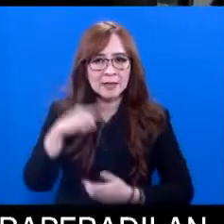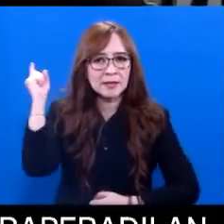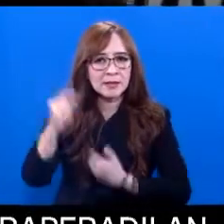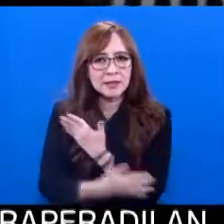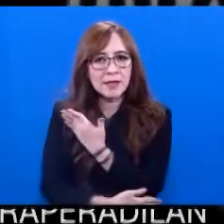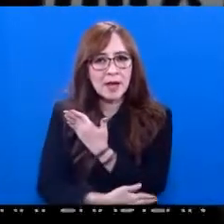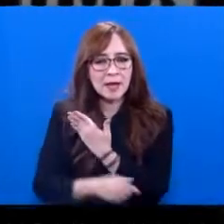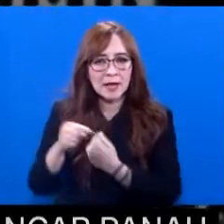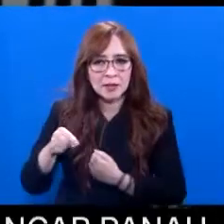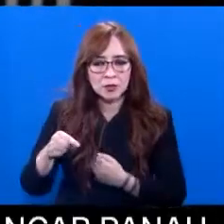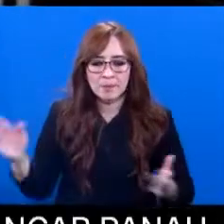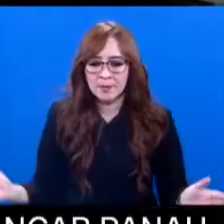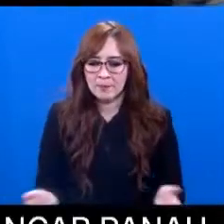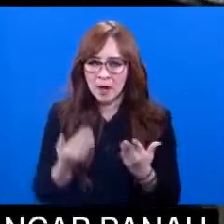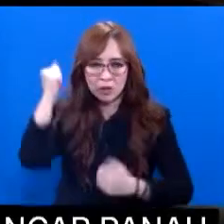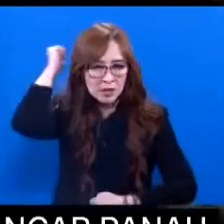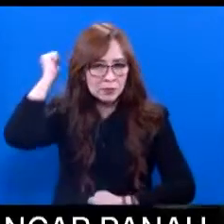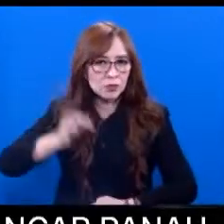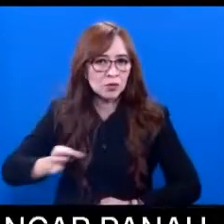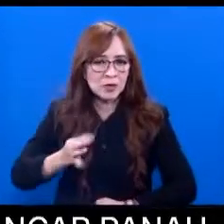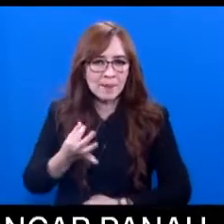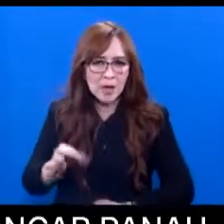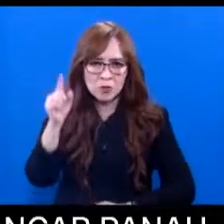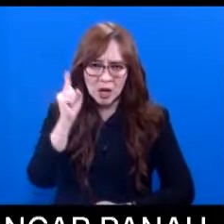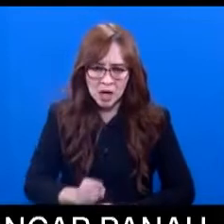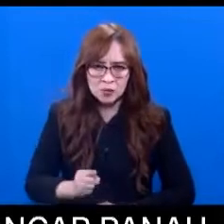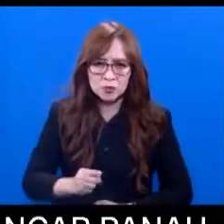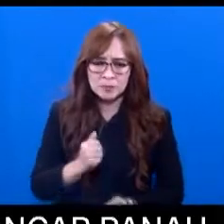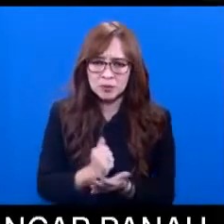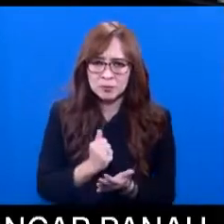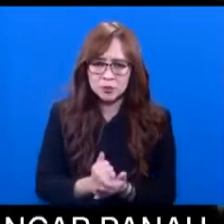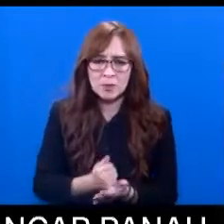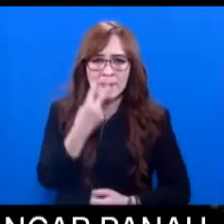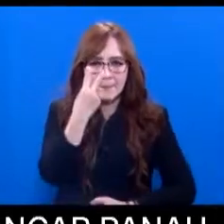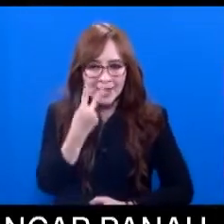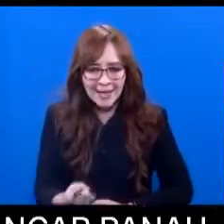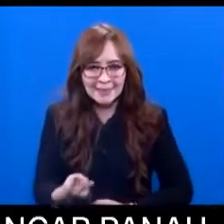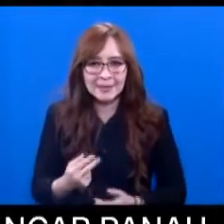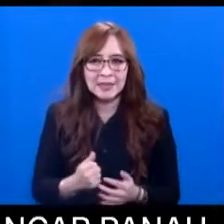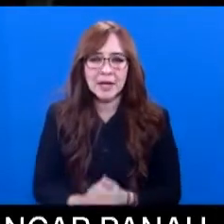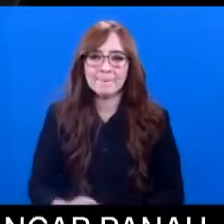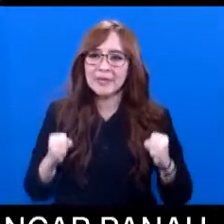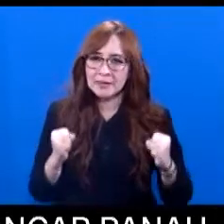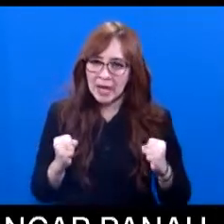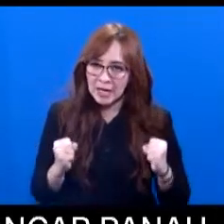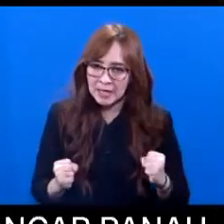itulah, pembangunan ibu kota baru tentu harus memperhatikan aspek pertahanannya. Apalagi, membangun pertahanan yang kuat dan mumpuni